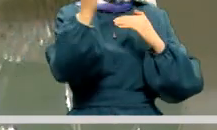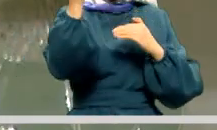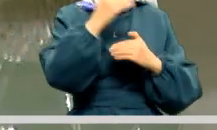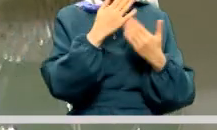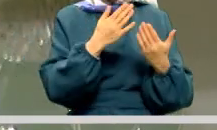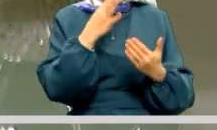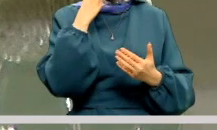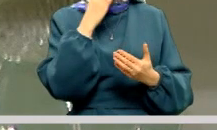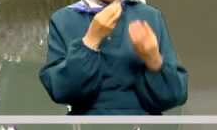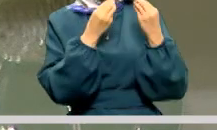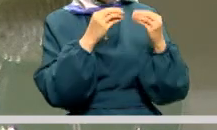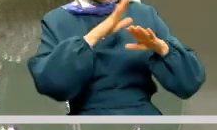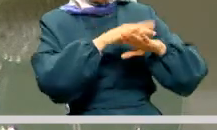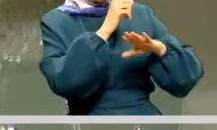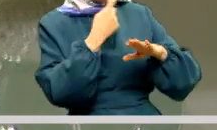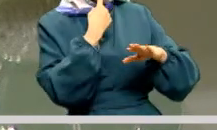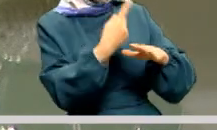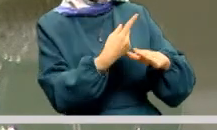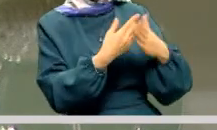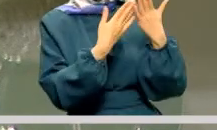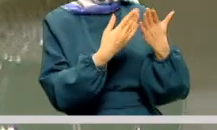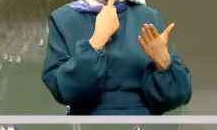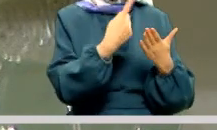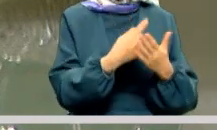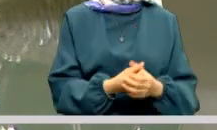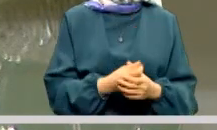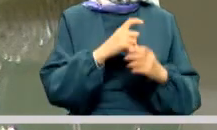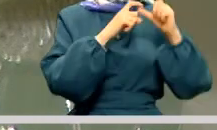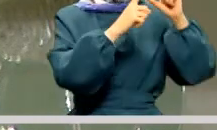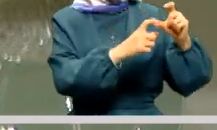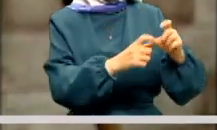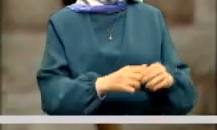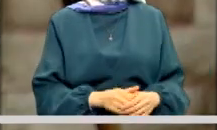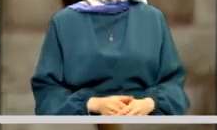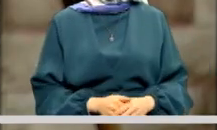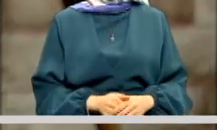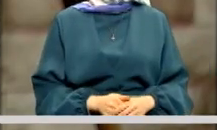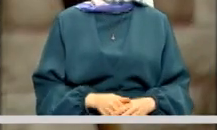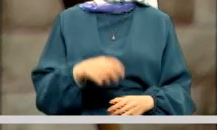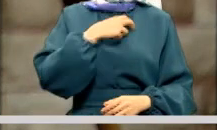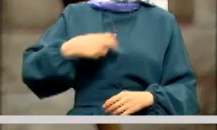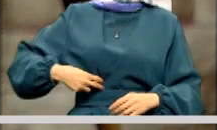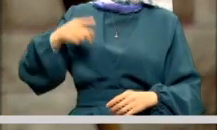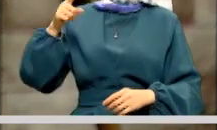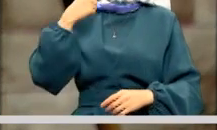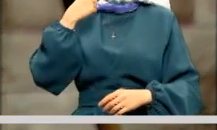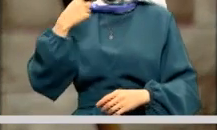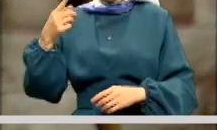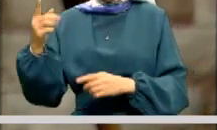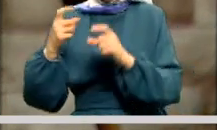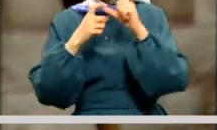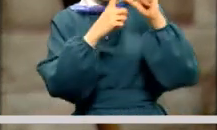kime iyilik yapayım ya resulallah bana bir şey söyleyin de ben o iyiliği yapayım diyor peygamberimiz Anne ne diyor